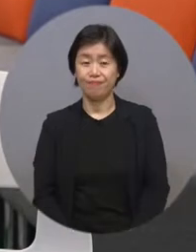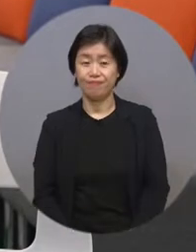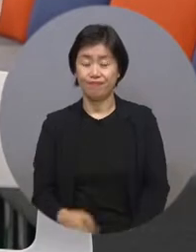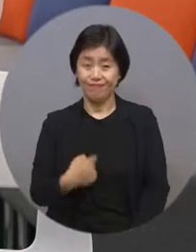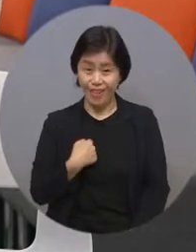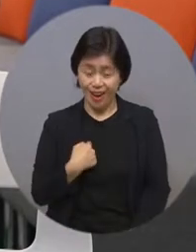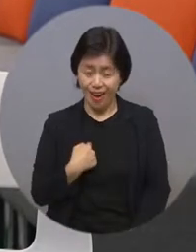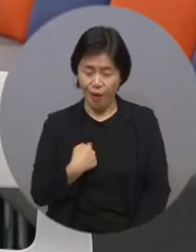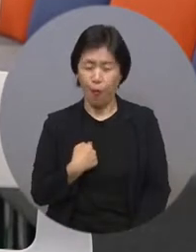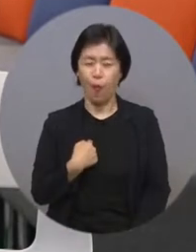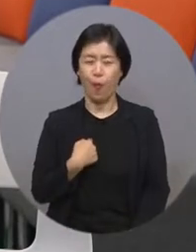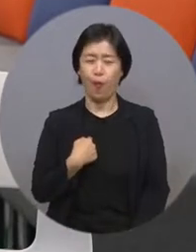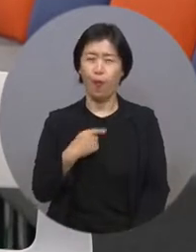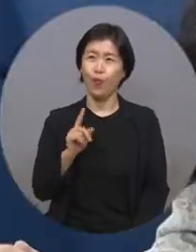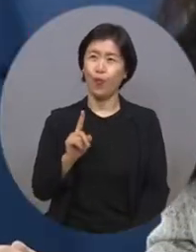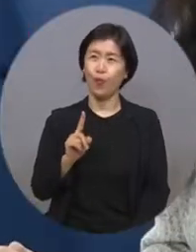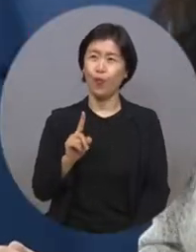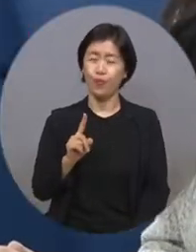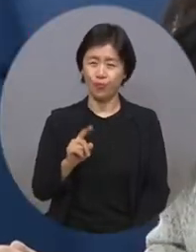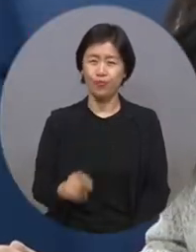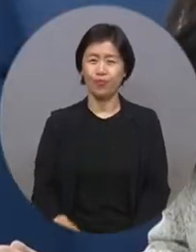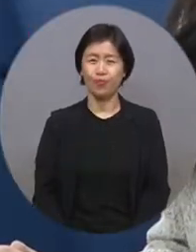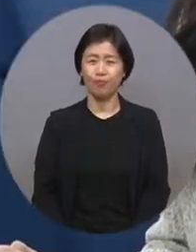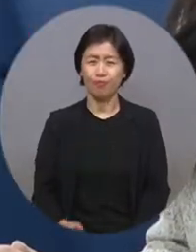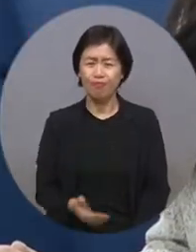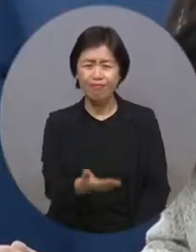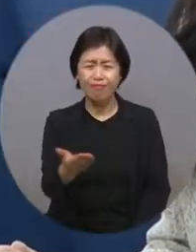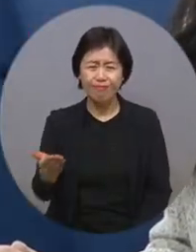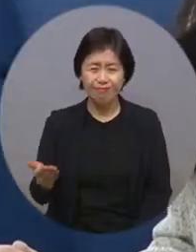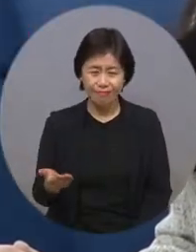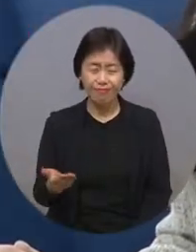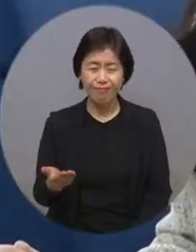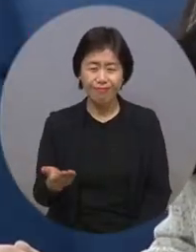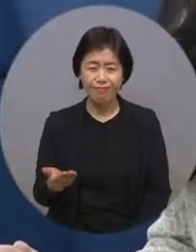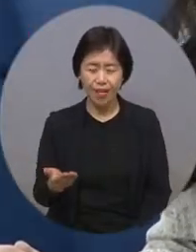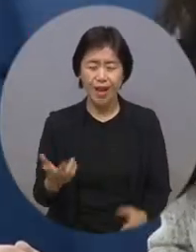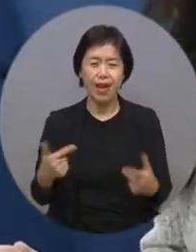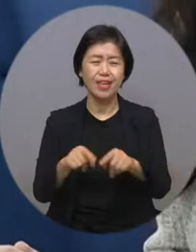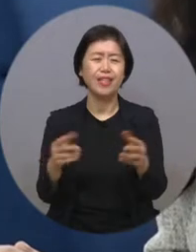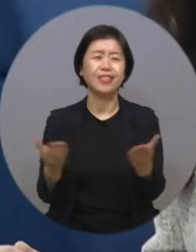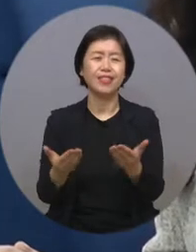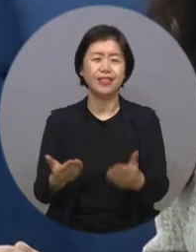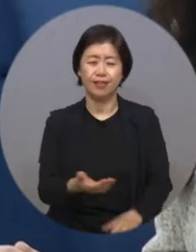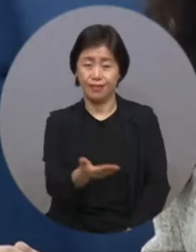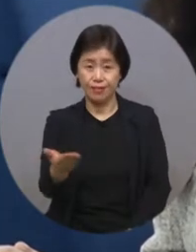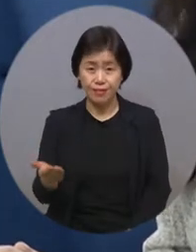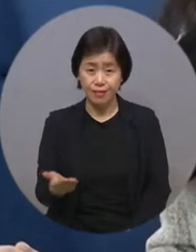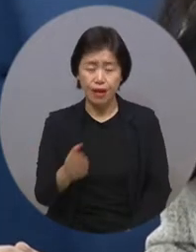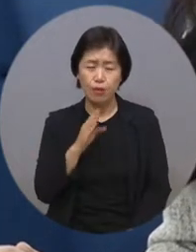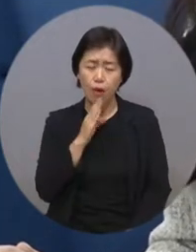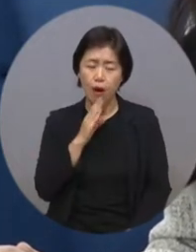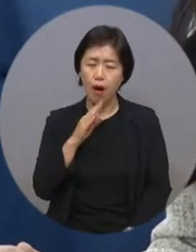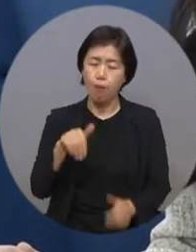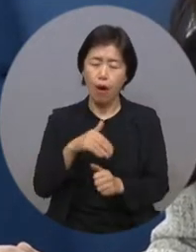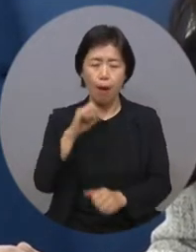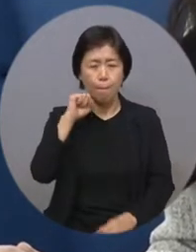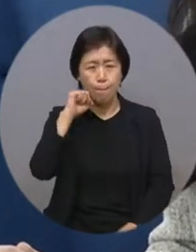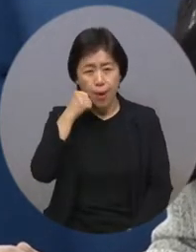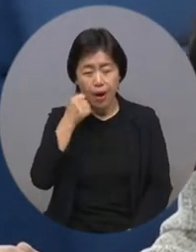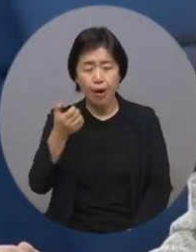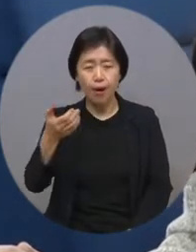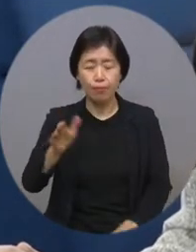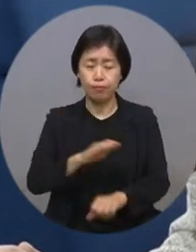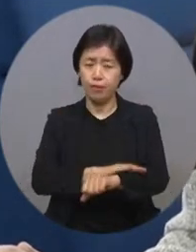그래요? 네. 우리 셀원들하고 셀장들이 참 네. 이게 이제 힘든 시기에도 잘 열심히 일해주고 해서